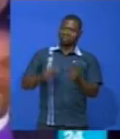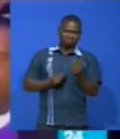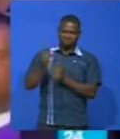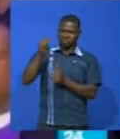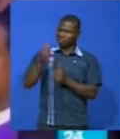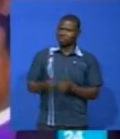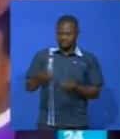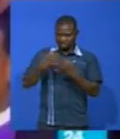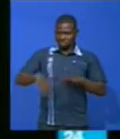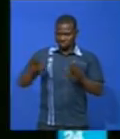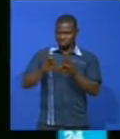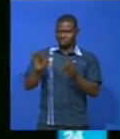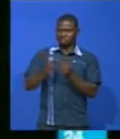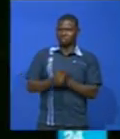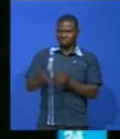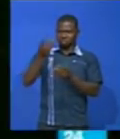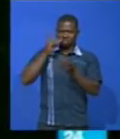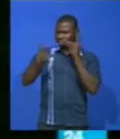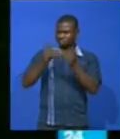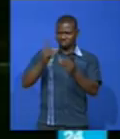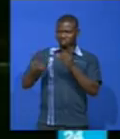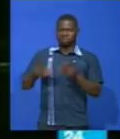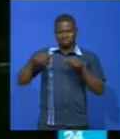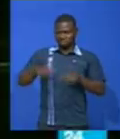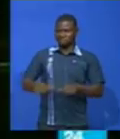ce discours résonne dans cette église comme s'il était encore là.